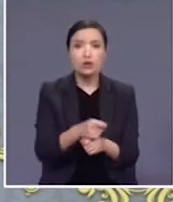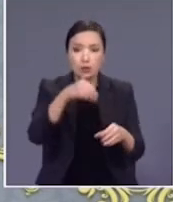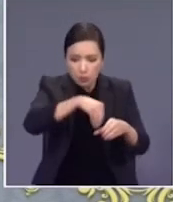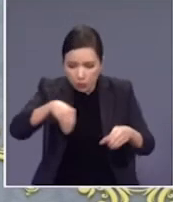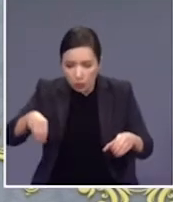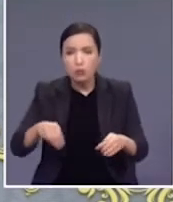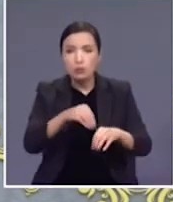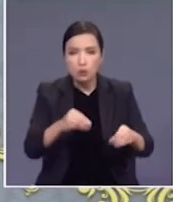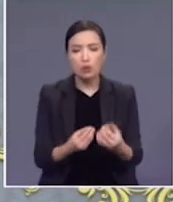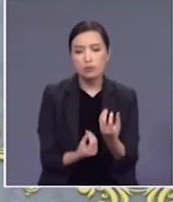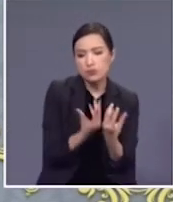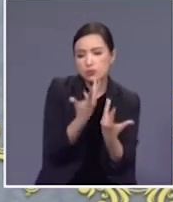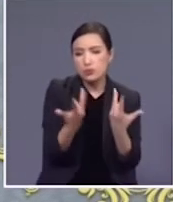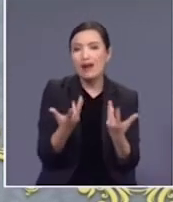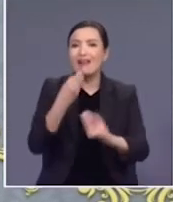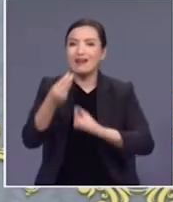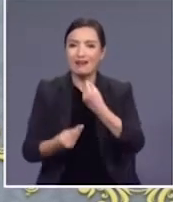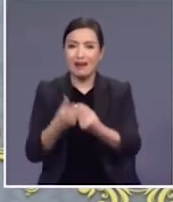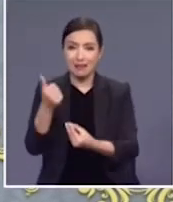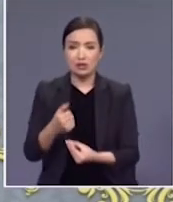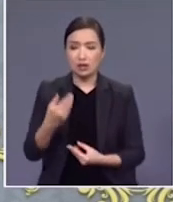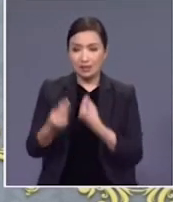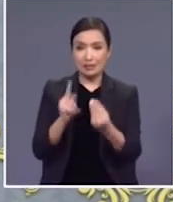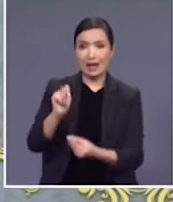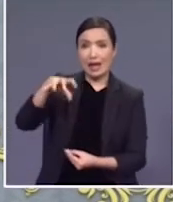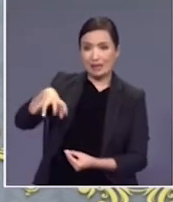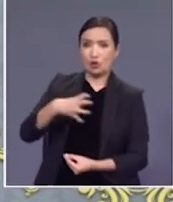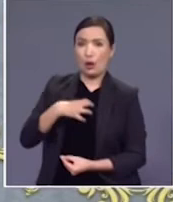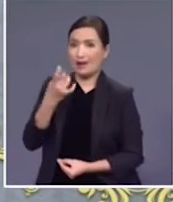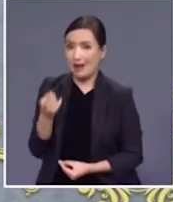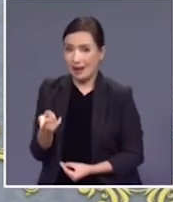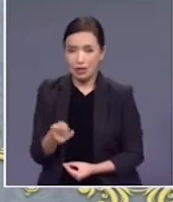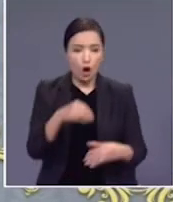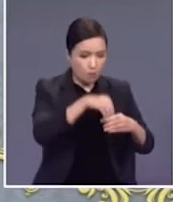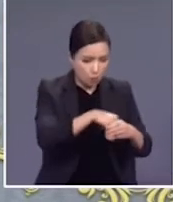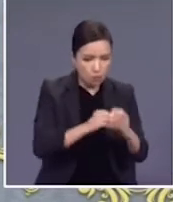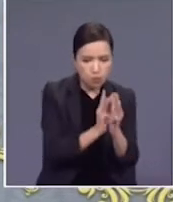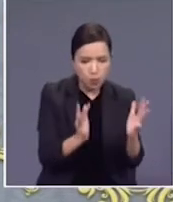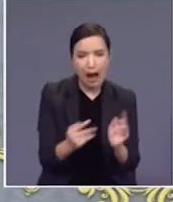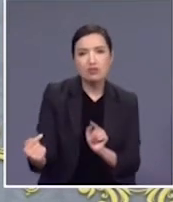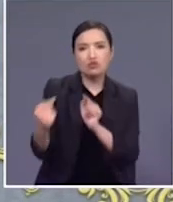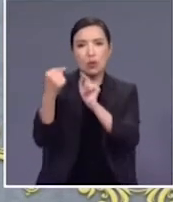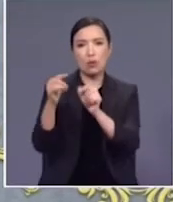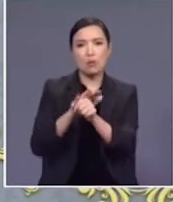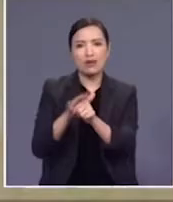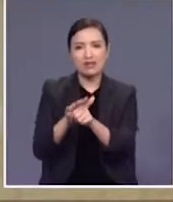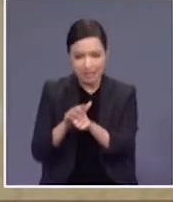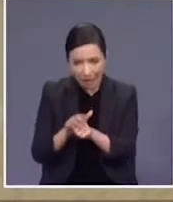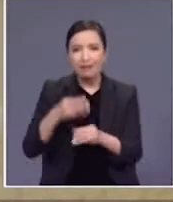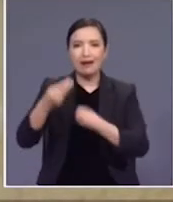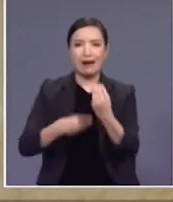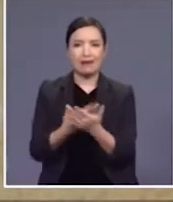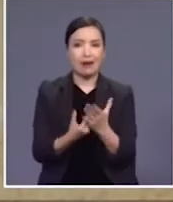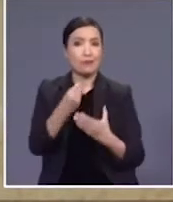ตลาดคือปลูกแล้วก็ขายในสิ่งที่ตลาดต้องการนะครับอย่าไปคิดปลูกเองแล้วอยากจะขายให้ราคาดีมันเป็นไปไม่ได้นะครับแล้